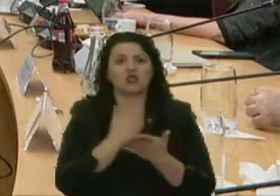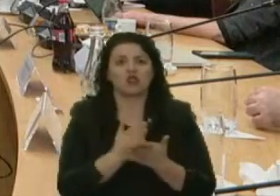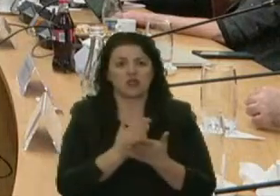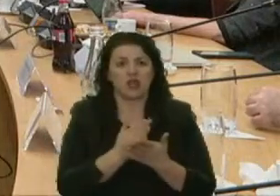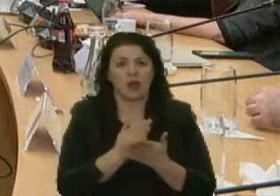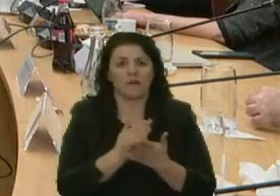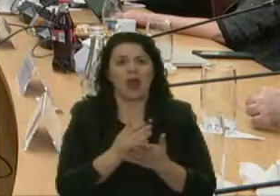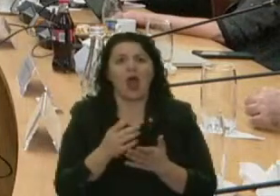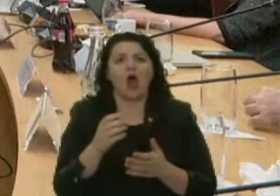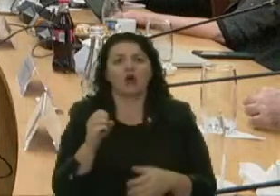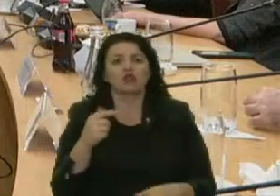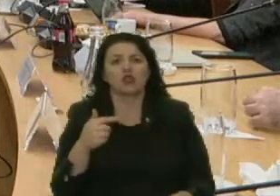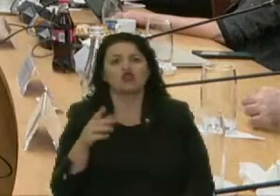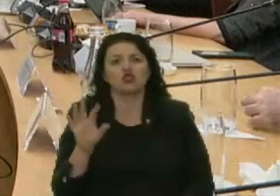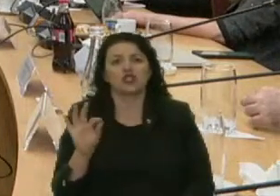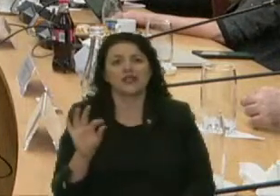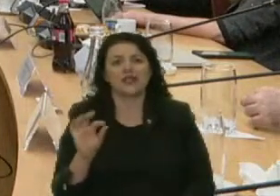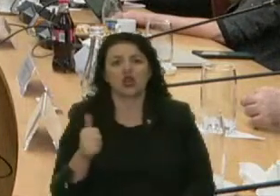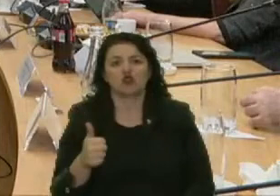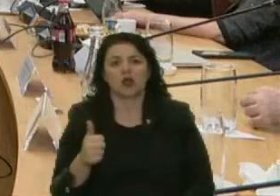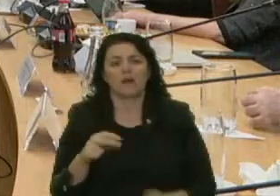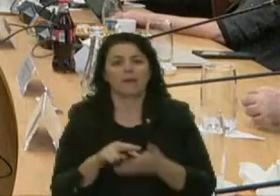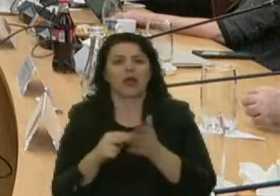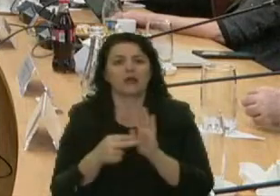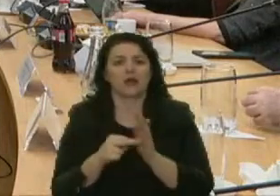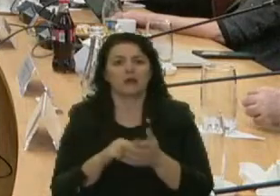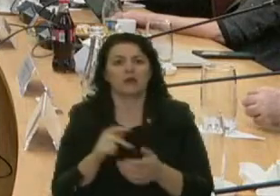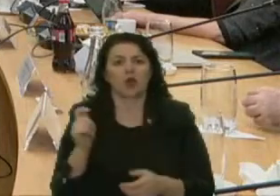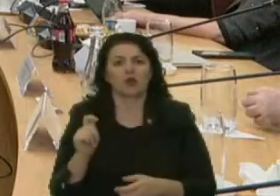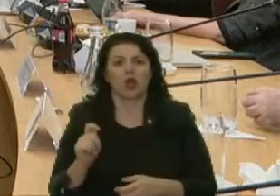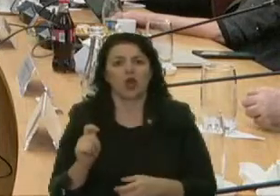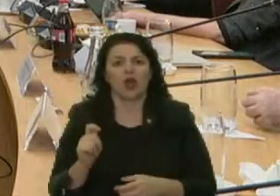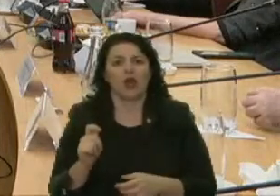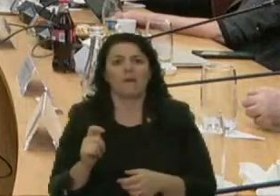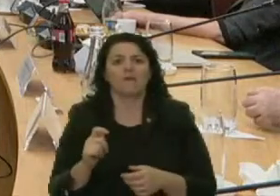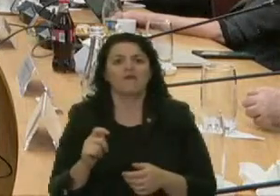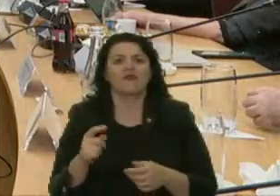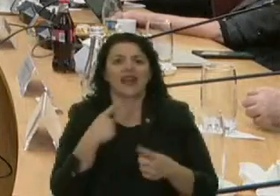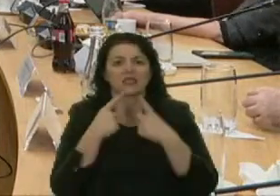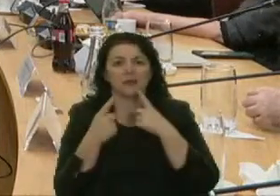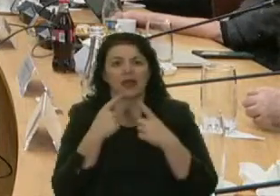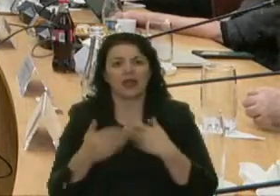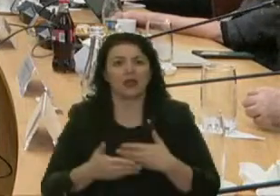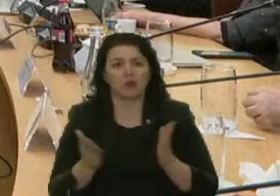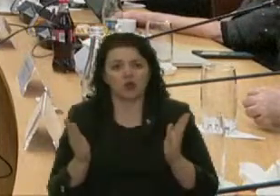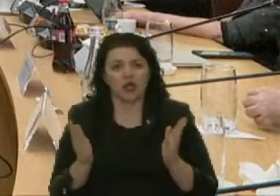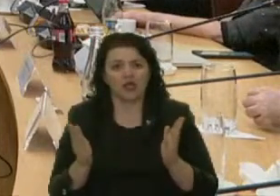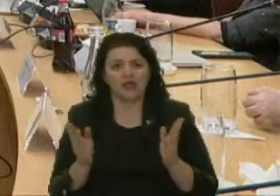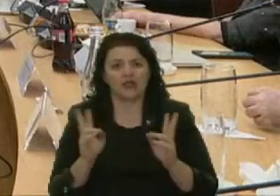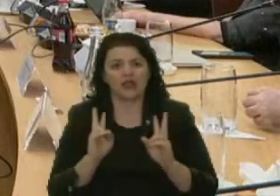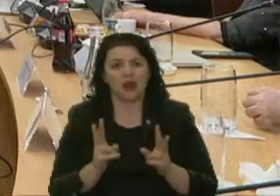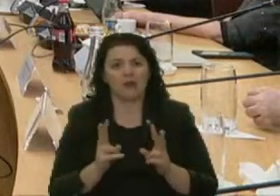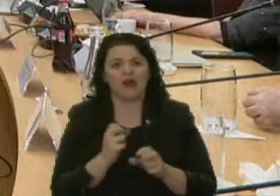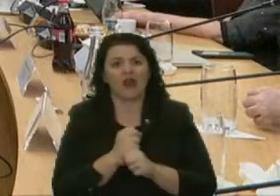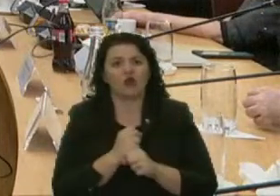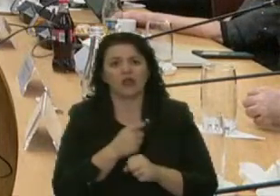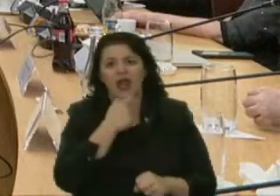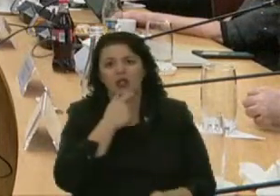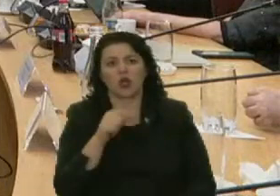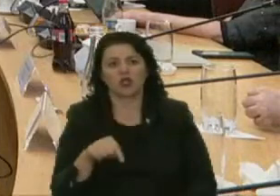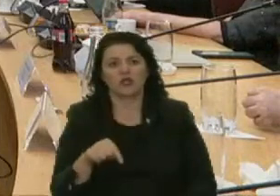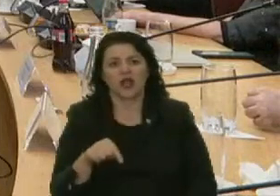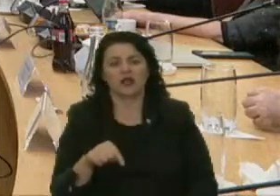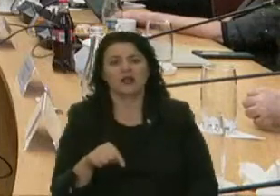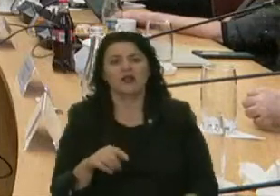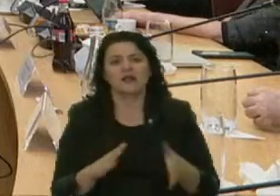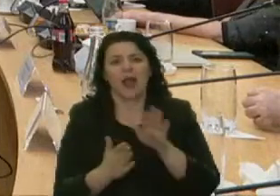OG 51 de a pregăti un proiect pentru dezbatere publică Numai că el trebuie făcut de de anul acesta ca să se